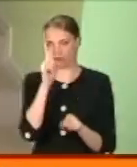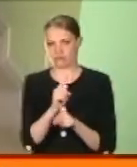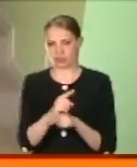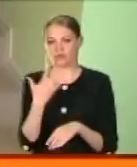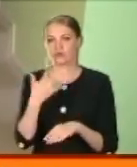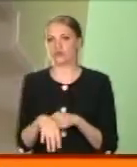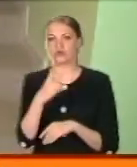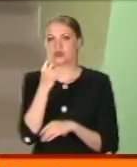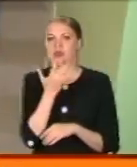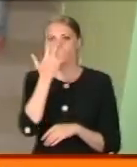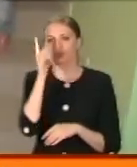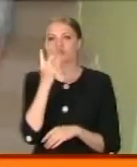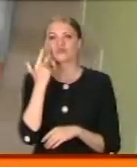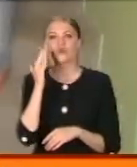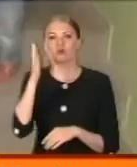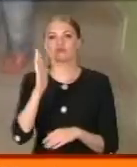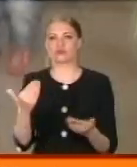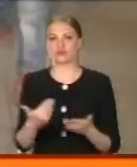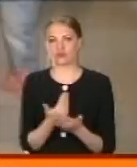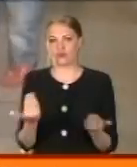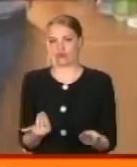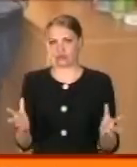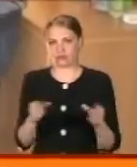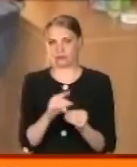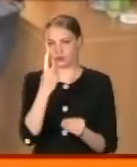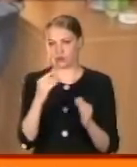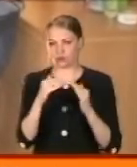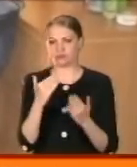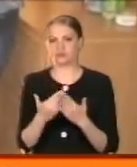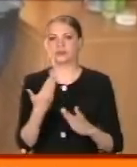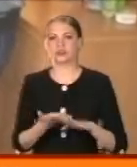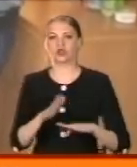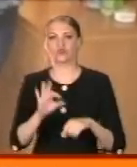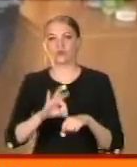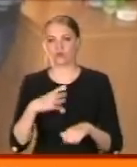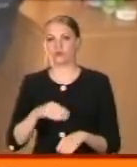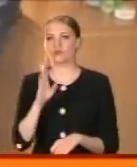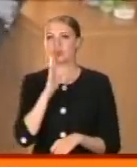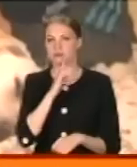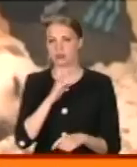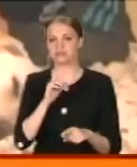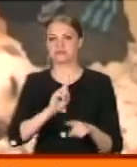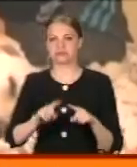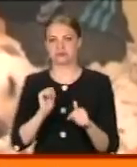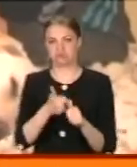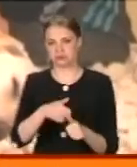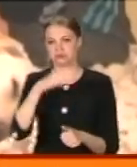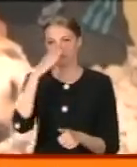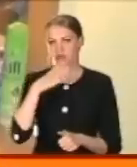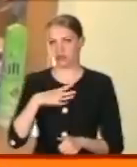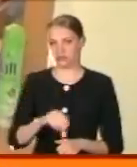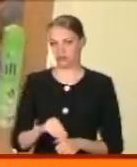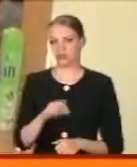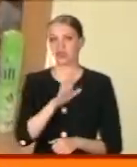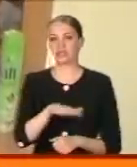братів вже й не мріяли, що колись знову житимуть під одним дахом. Від тяжкої хвороби померла їхня мати. Невдовзі пішов з життя ще й